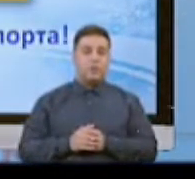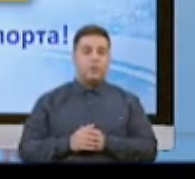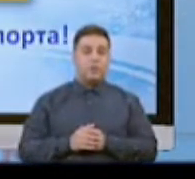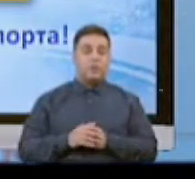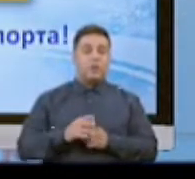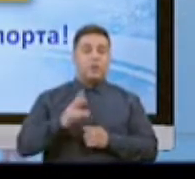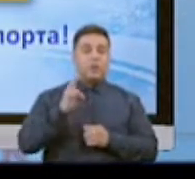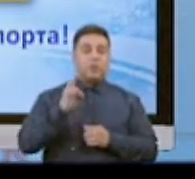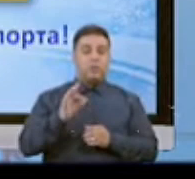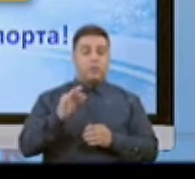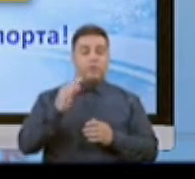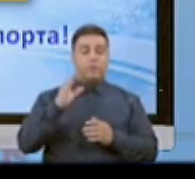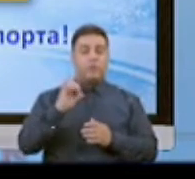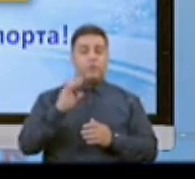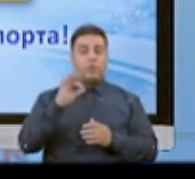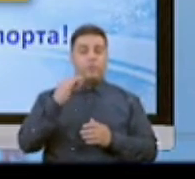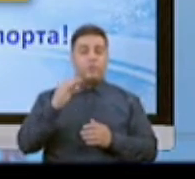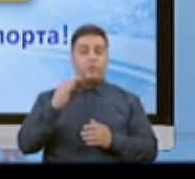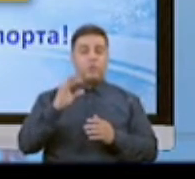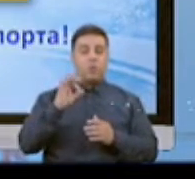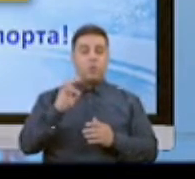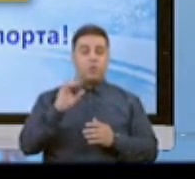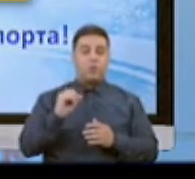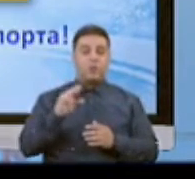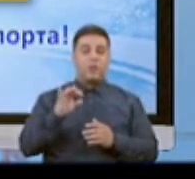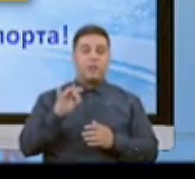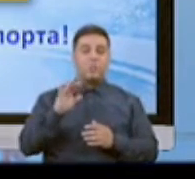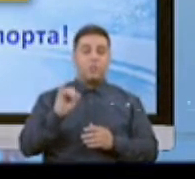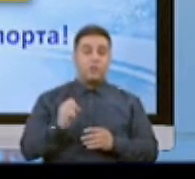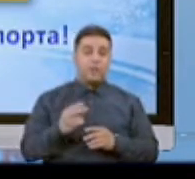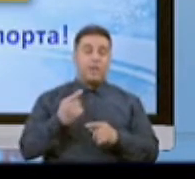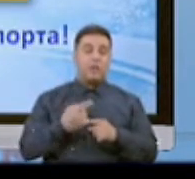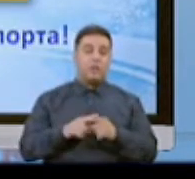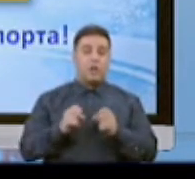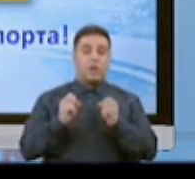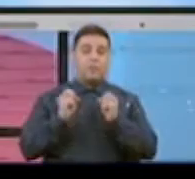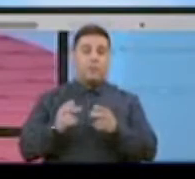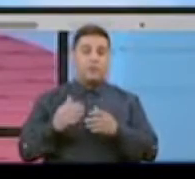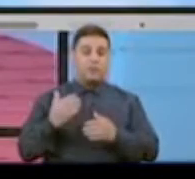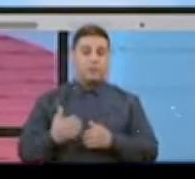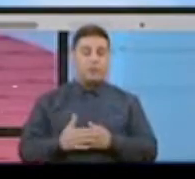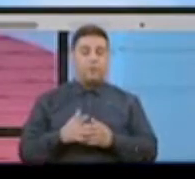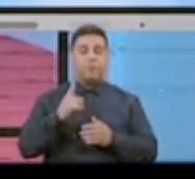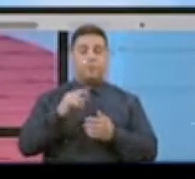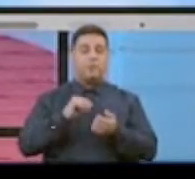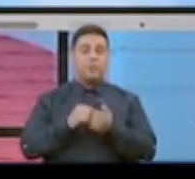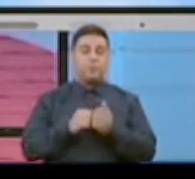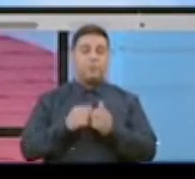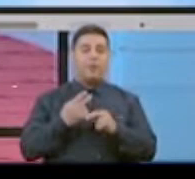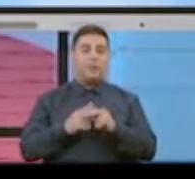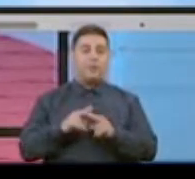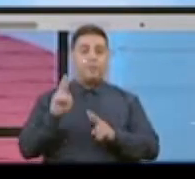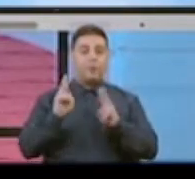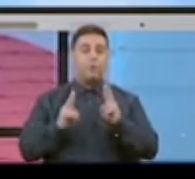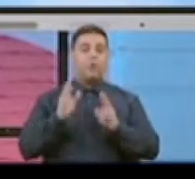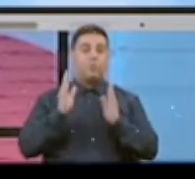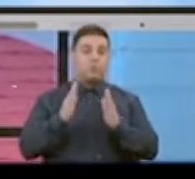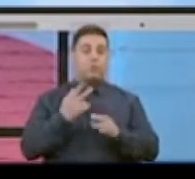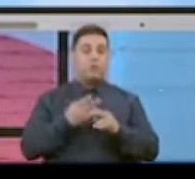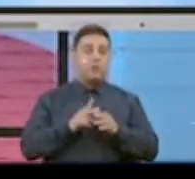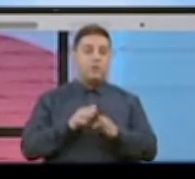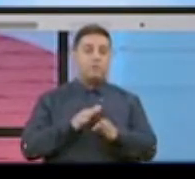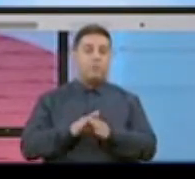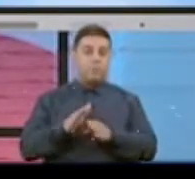Не высовывайся в окна транспорта, это очень опасно. Вы запомнили эти правила? Будете их